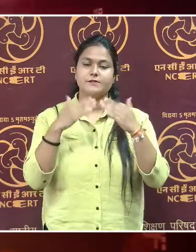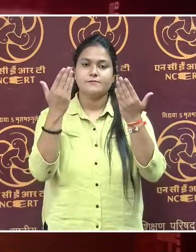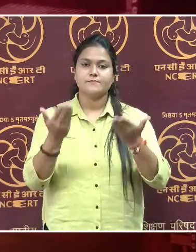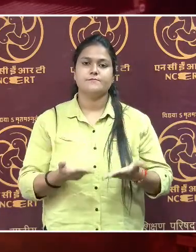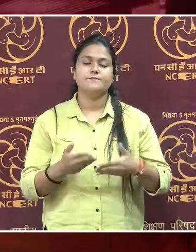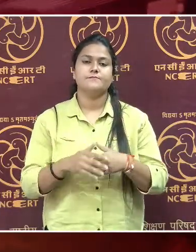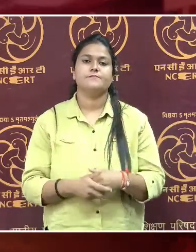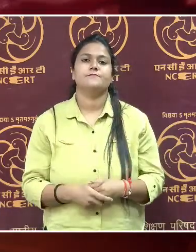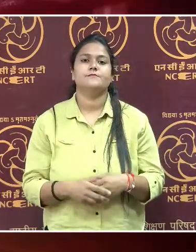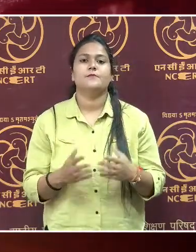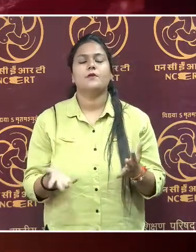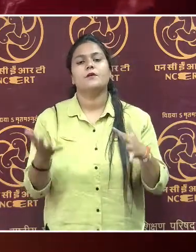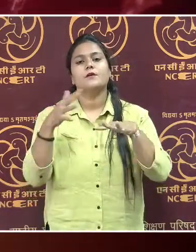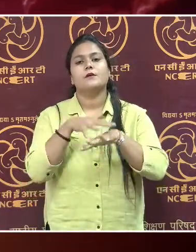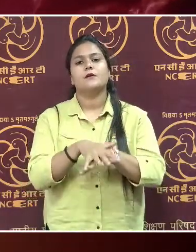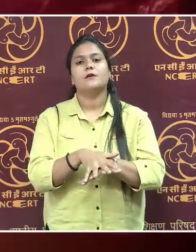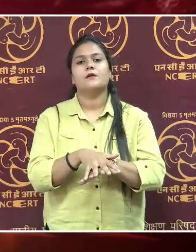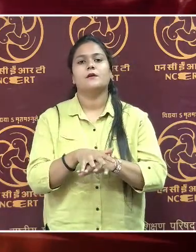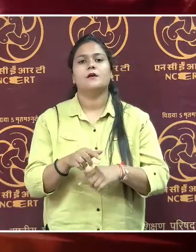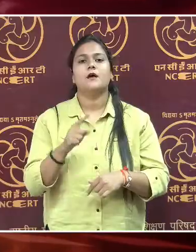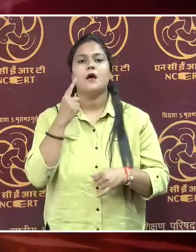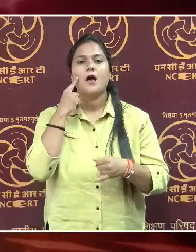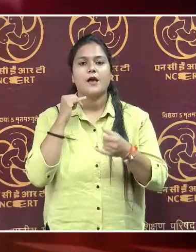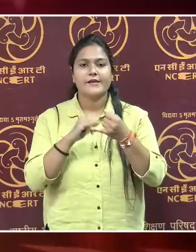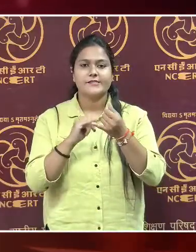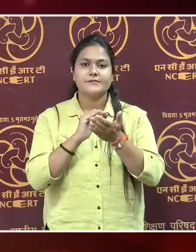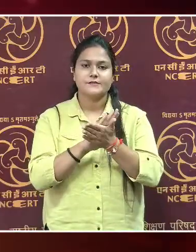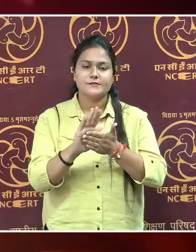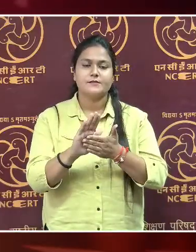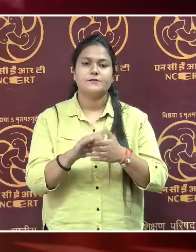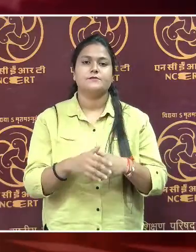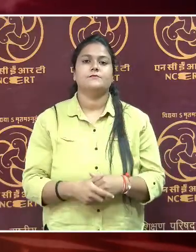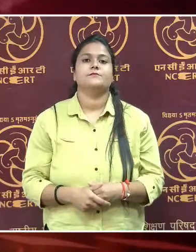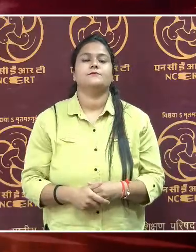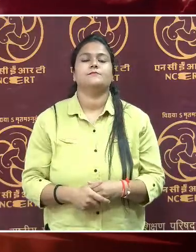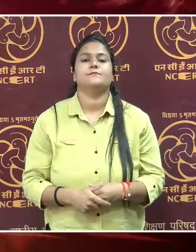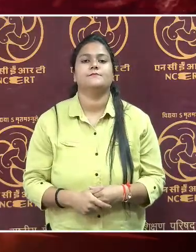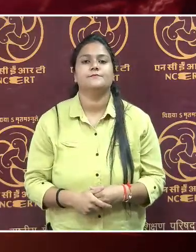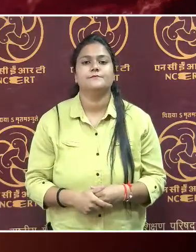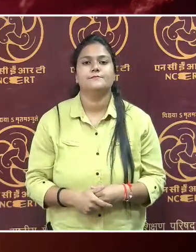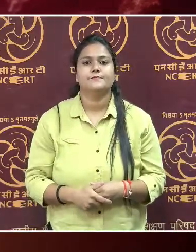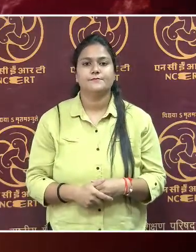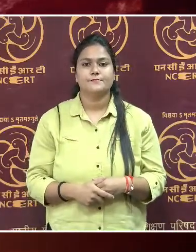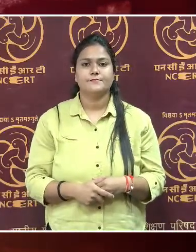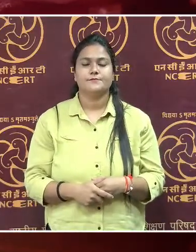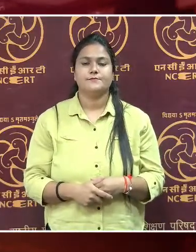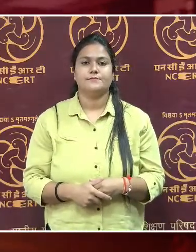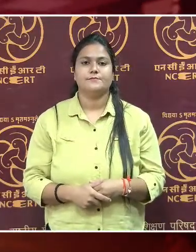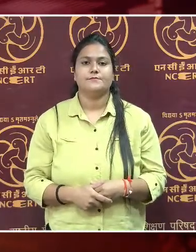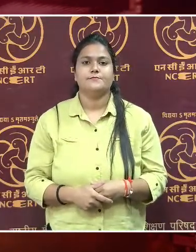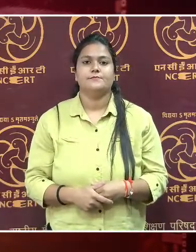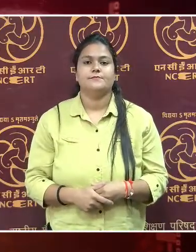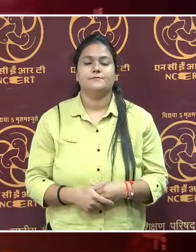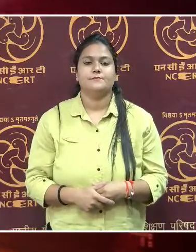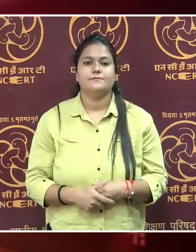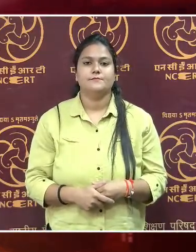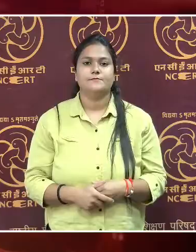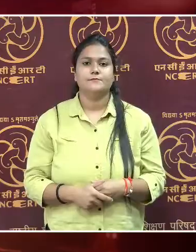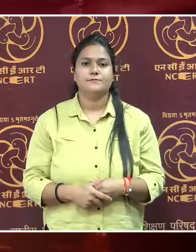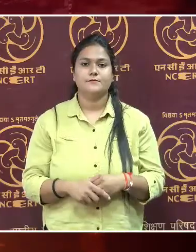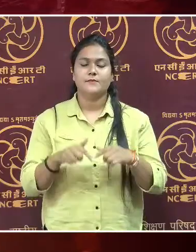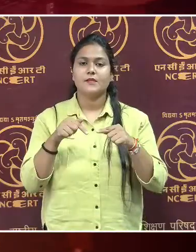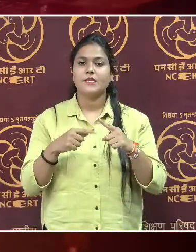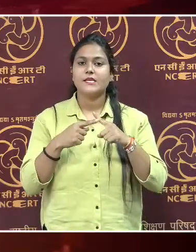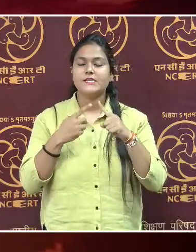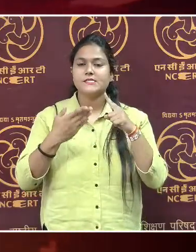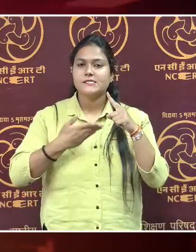in collaboration with I-XII, that is All India Institute of Speech and Hearing, Mysore, Karnataka. ये एक ट्रेनिंग